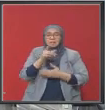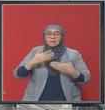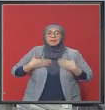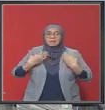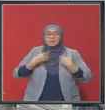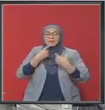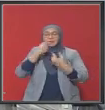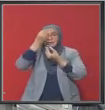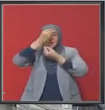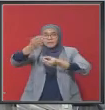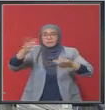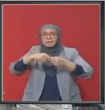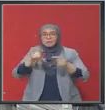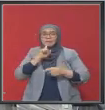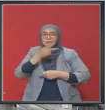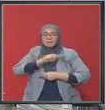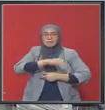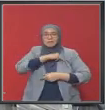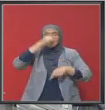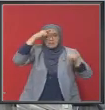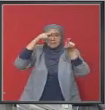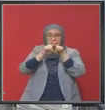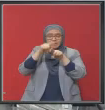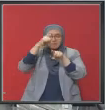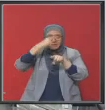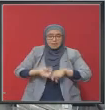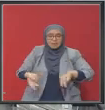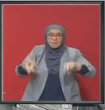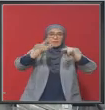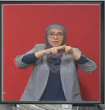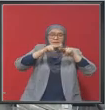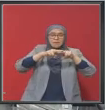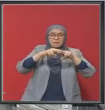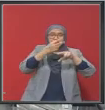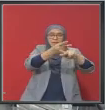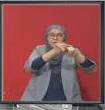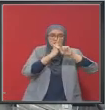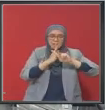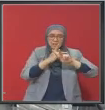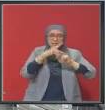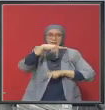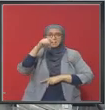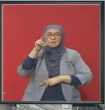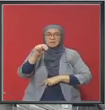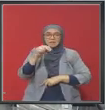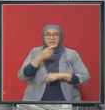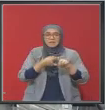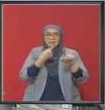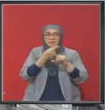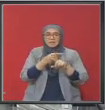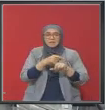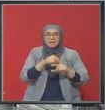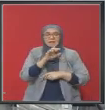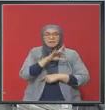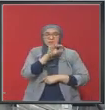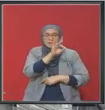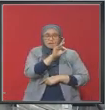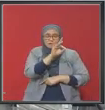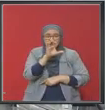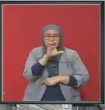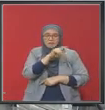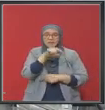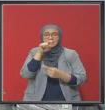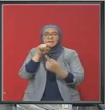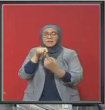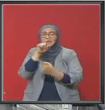untuk menaikkan jumlah pinjaman ptptn daripada dering yy6666 lapar